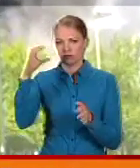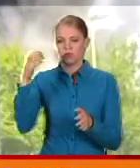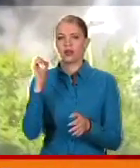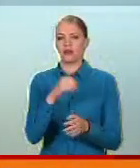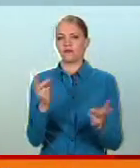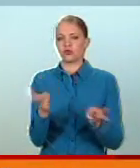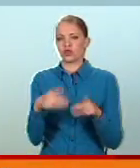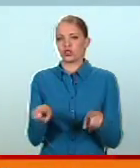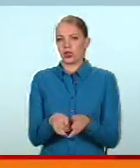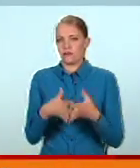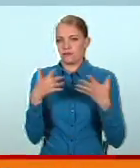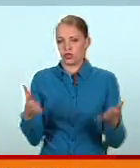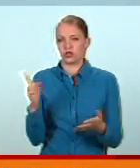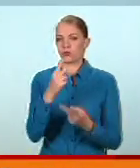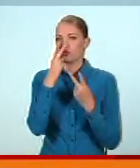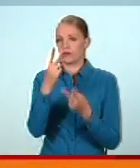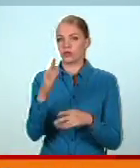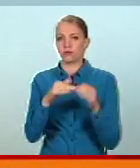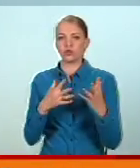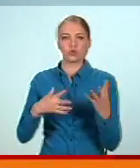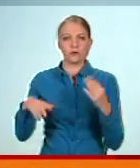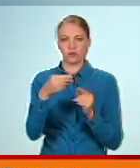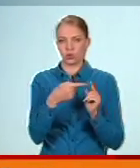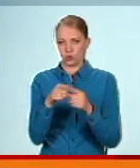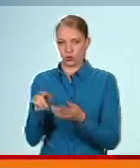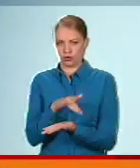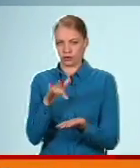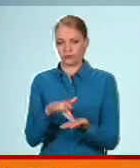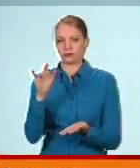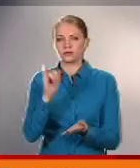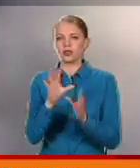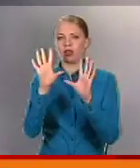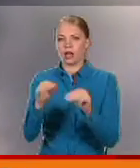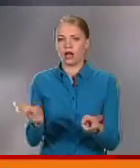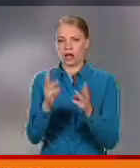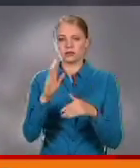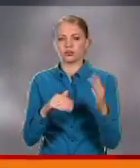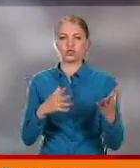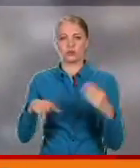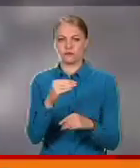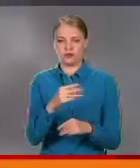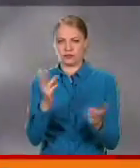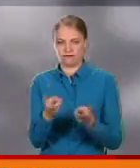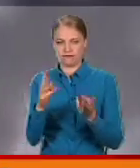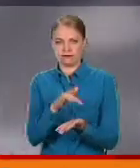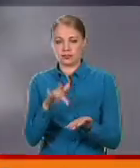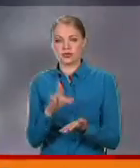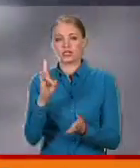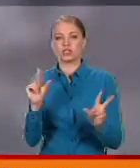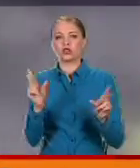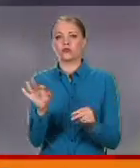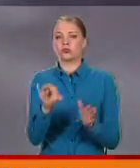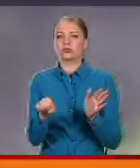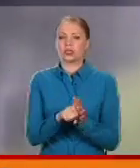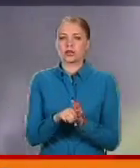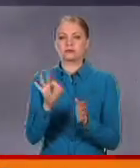небо. Пожежа така масштабна, що її видно ледь не всіх куточках Дюссельдорфа. Її гасять фактично всі вогнеборці міста. На щастя, про загиблих